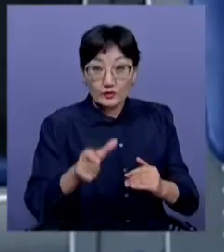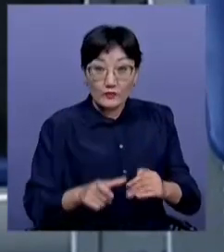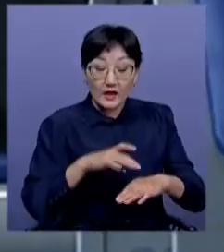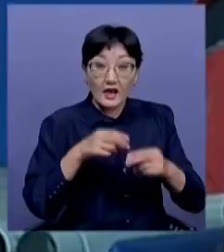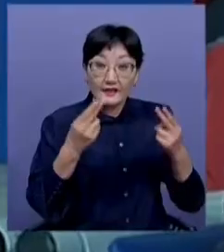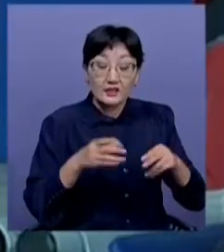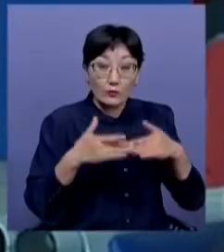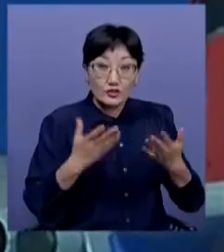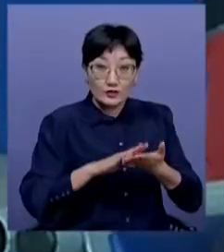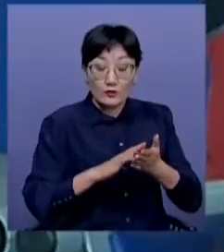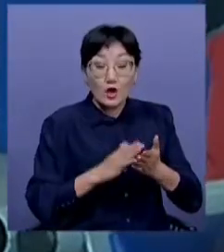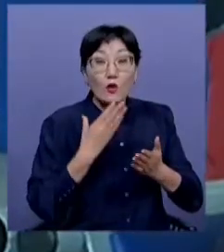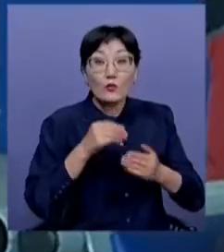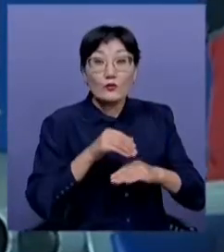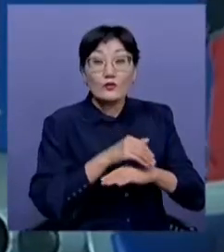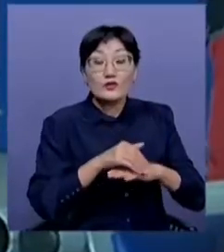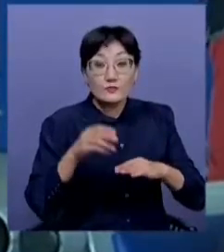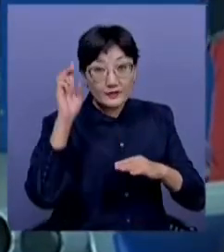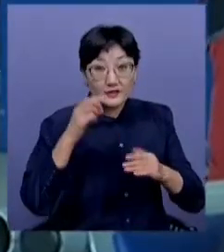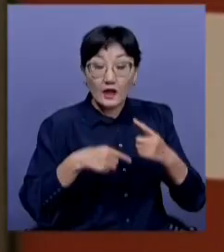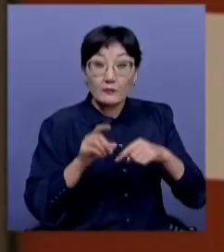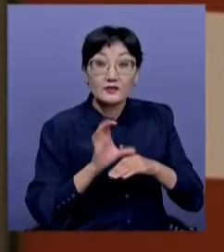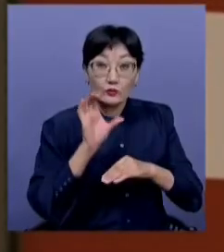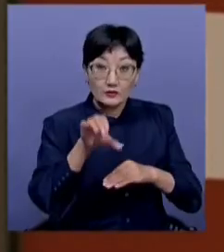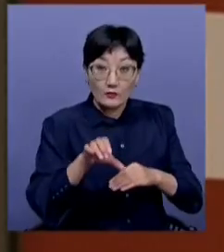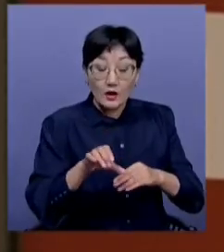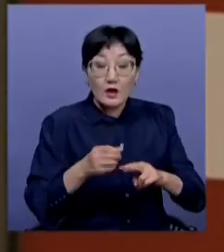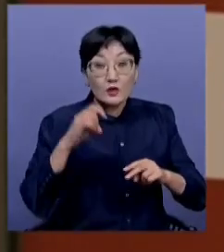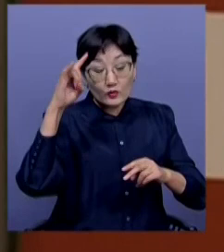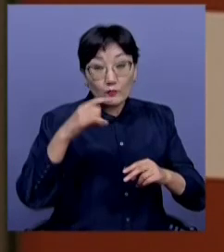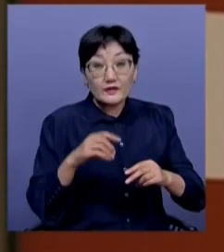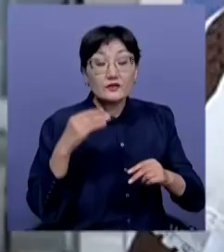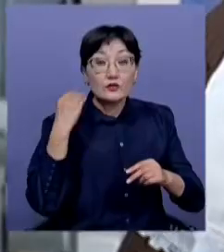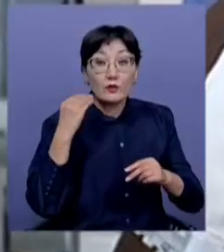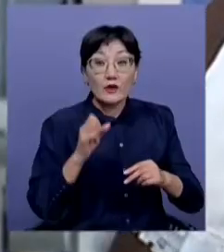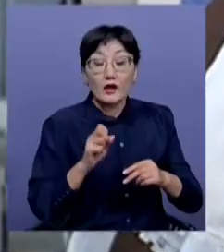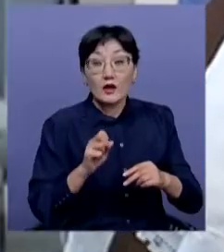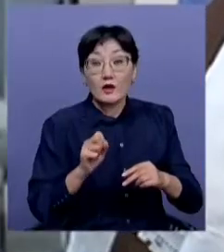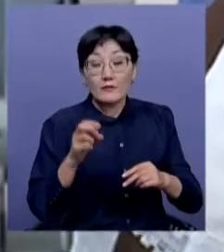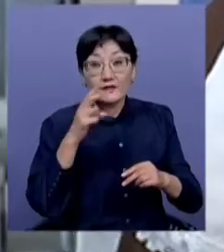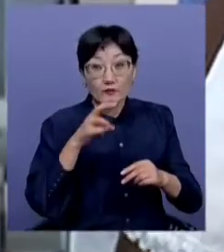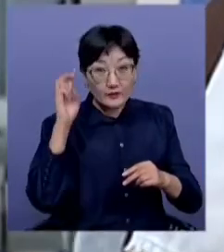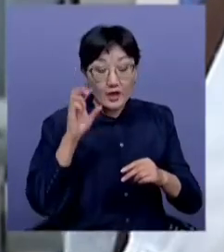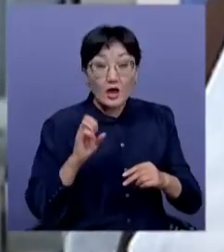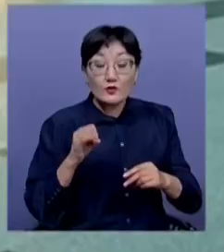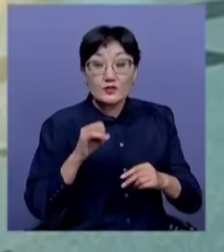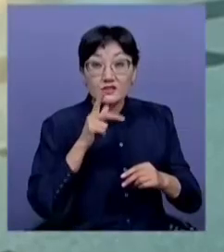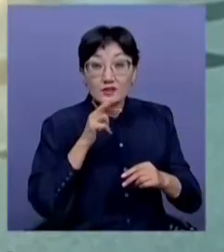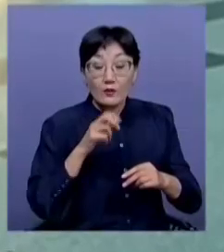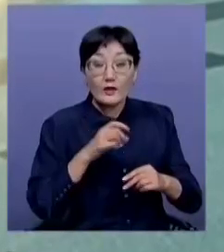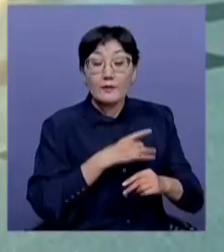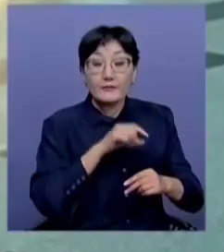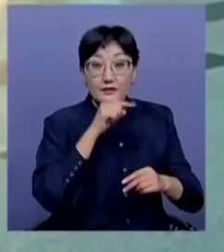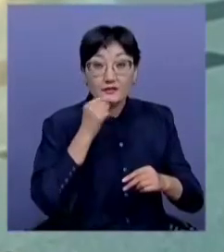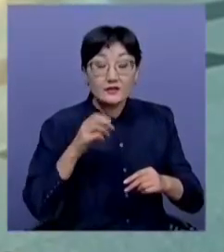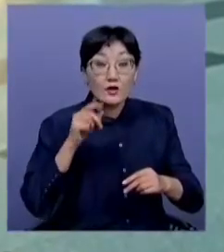анықтама болмағандықтан өз елдеріне қайтарылыпты. Қазіргі уақытта Қазақстаннан Түркия, Біріккен Араб Әмірлігі, Оңтүстік Корея, Беларусь,